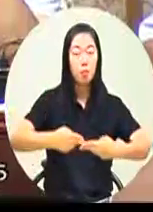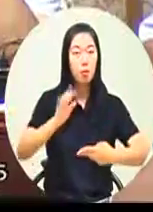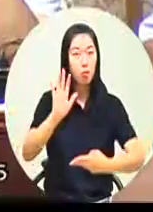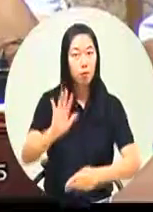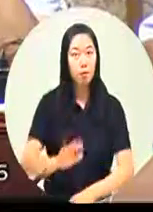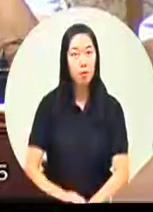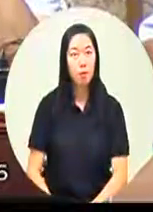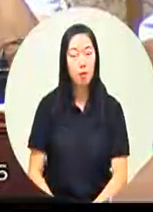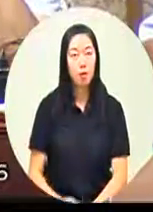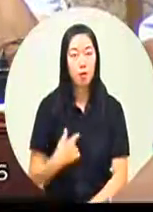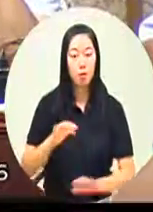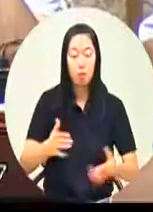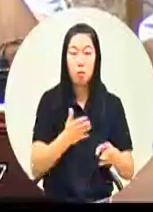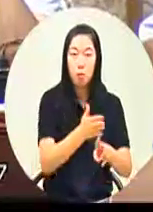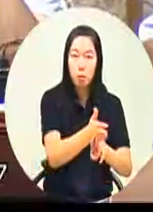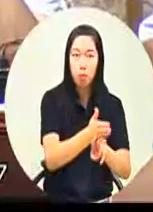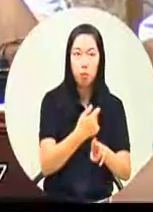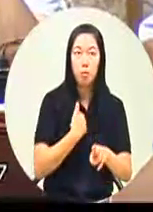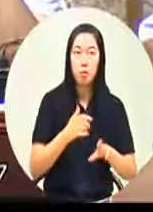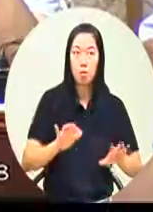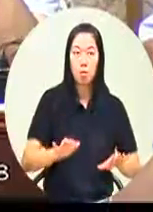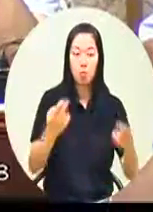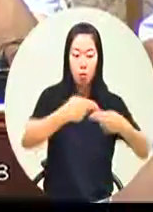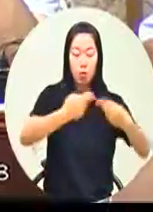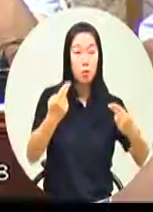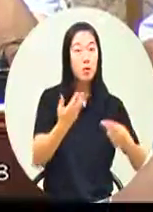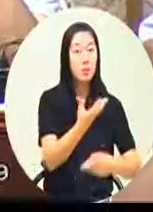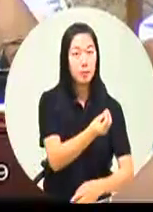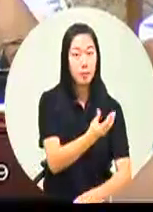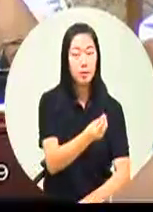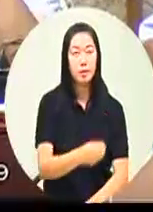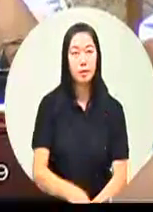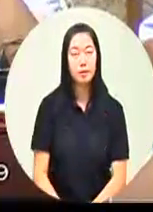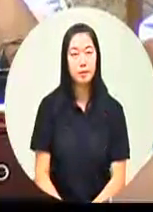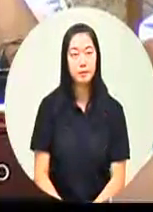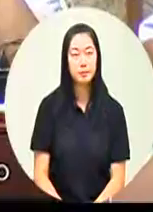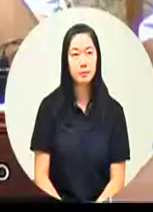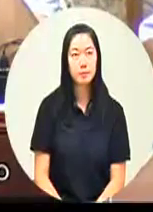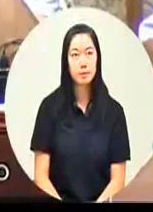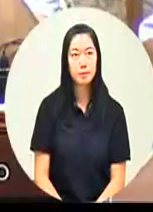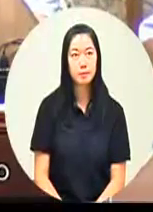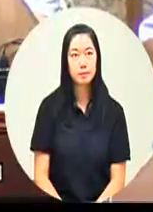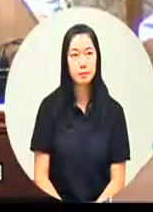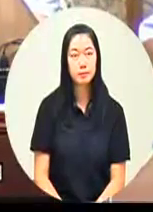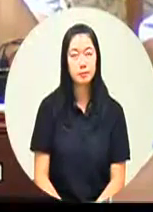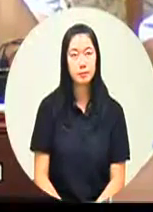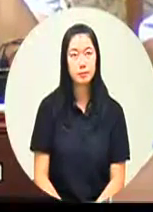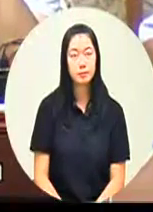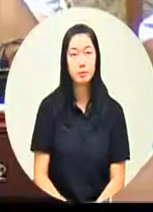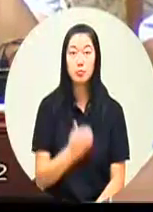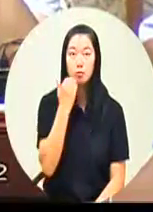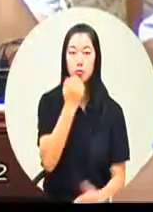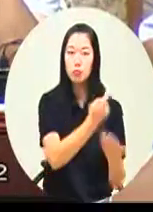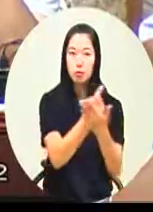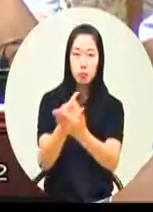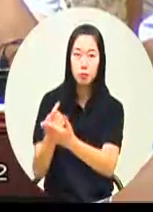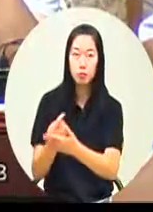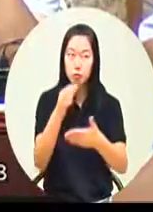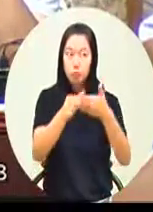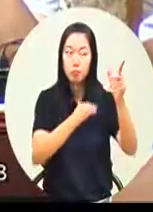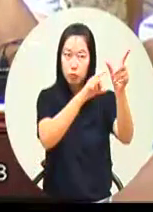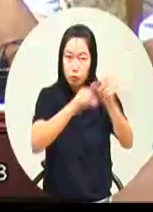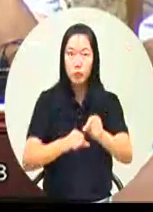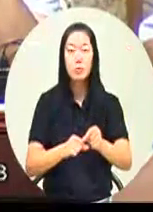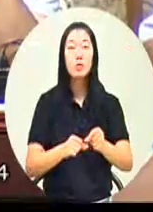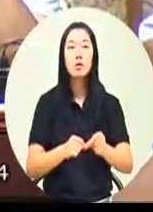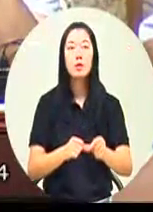部分。嗯，那我们轻轨的部分现今是没有平交道的部分哦。那这里面其实只要大家市民能够遵守我们的交通耗资部